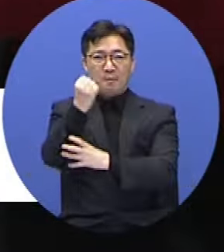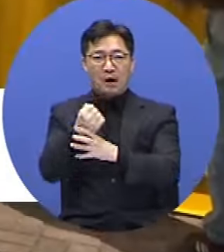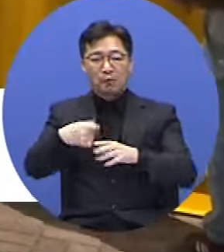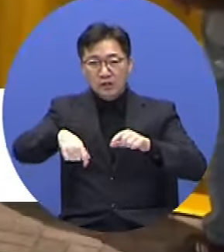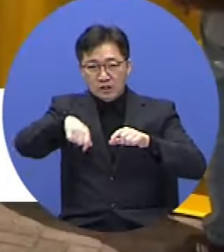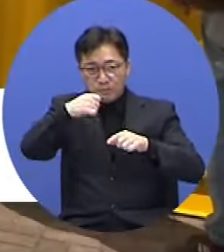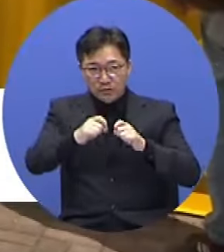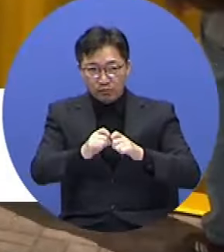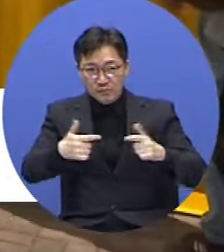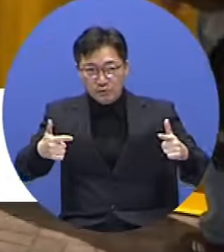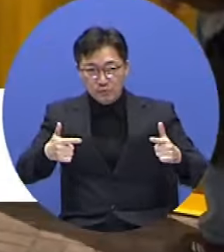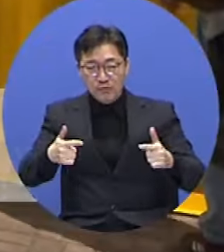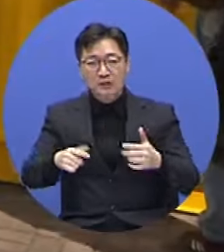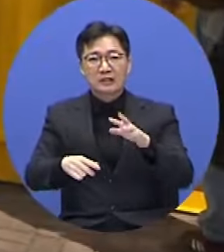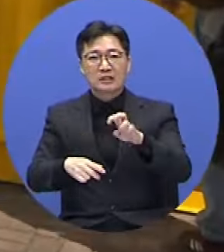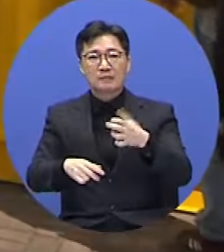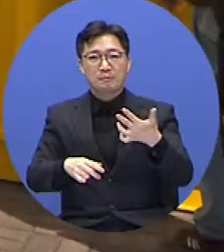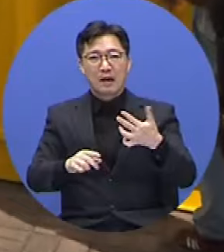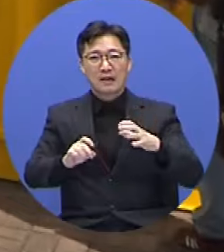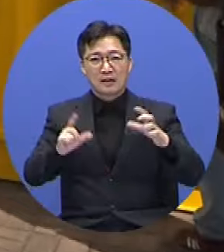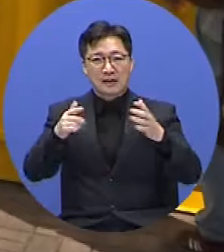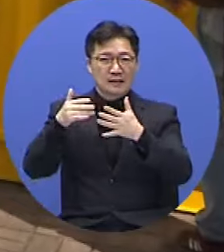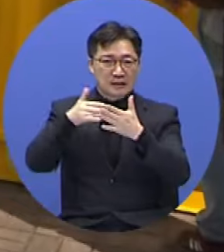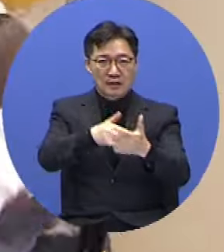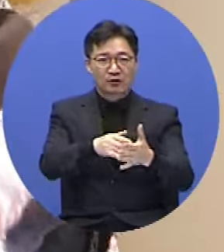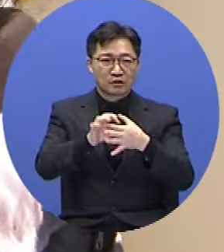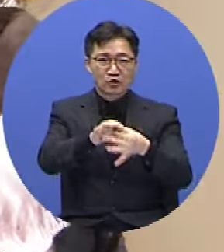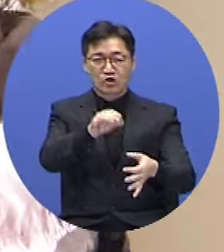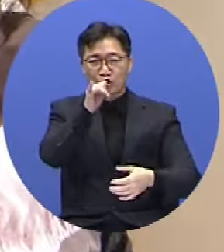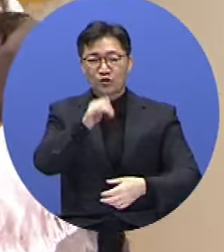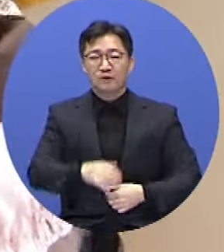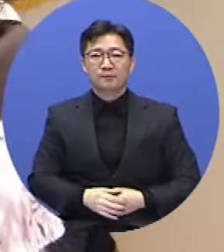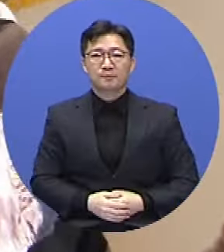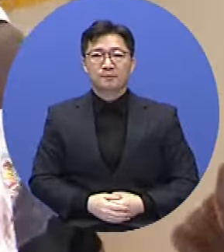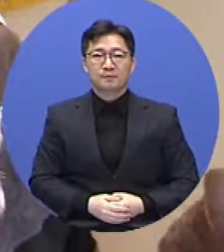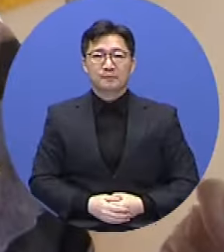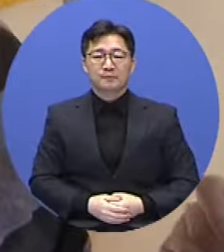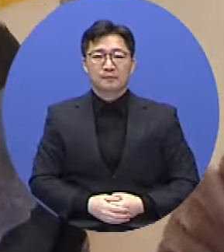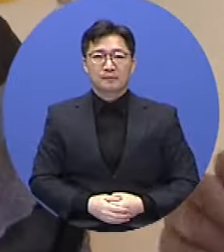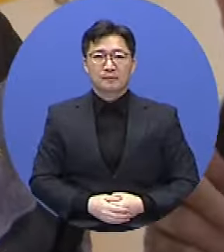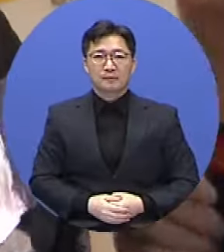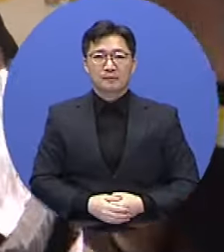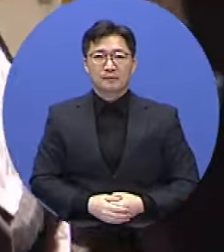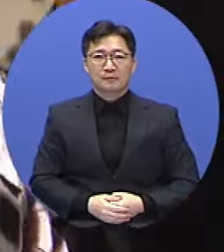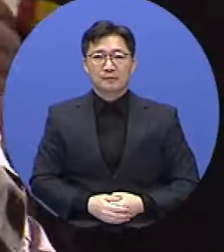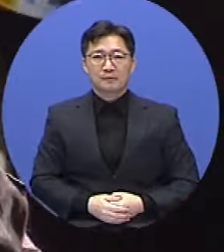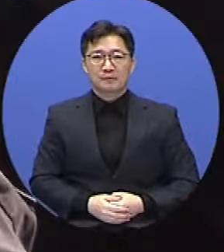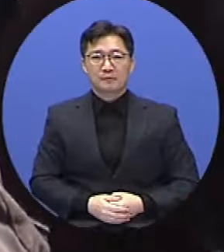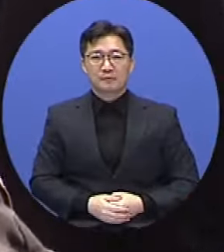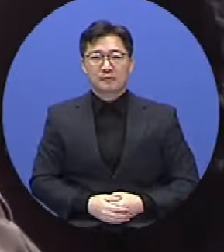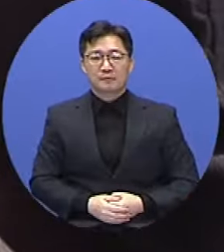엑스포는 오는 28일까지 이어집니다. JTB 뉴스 김진영입니다.